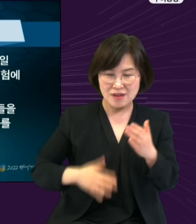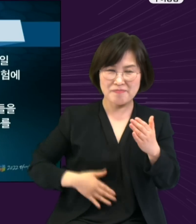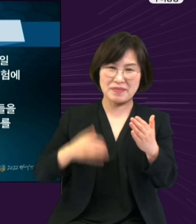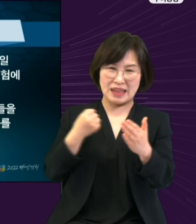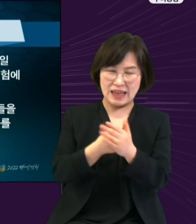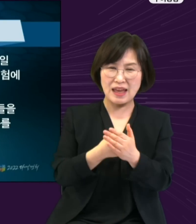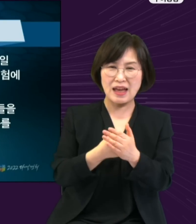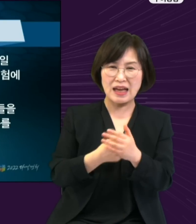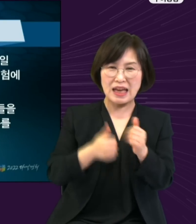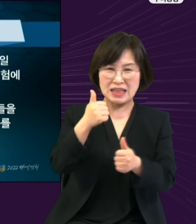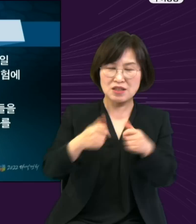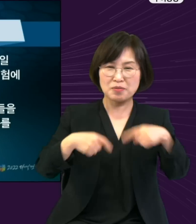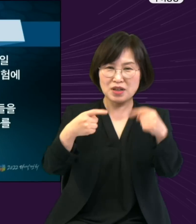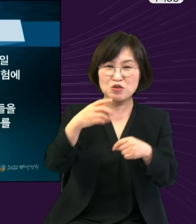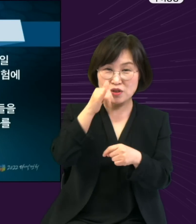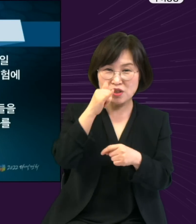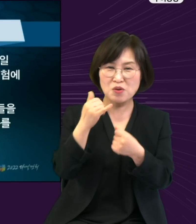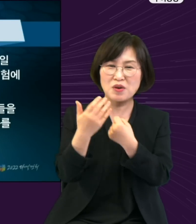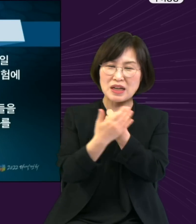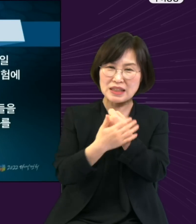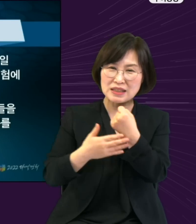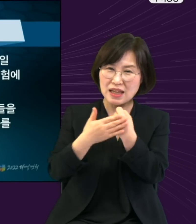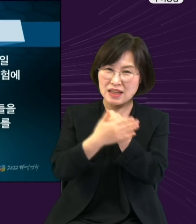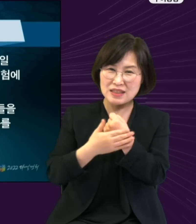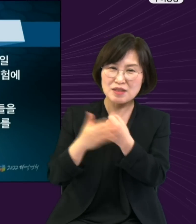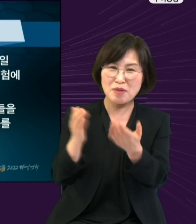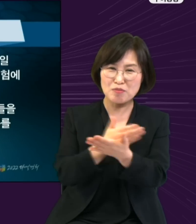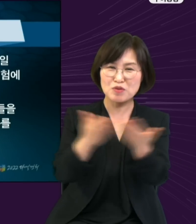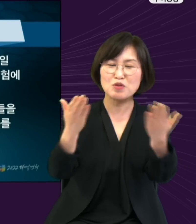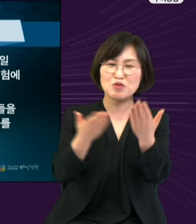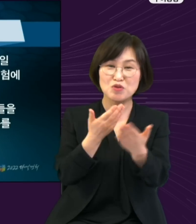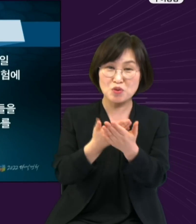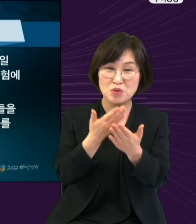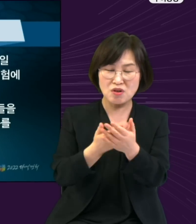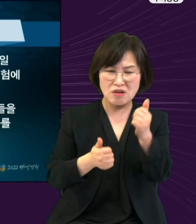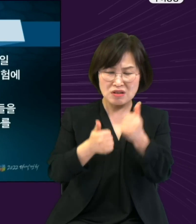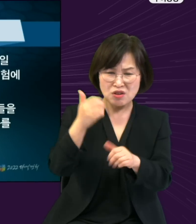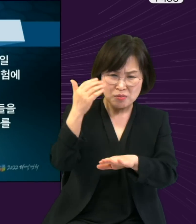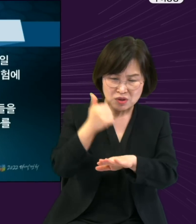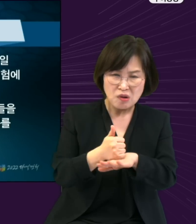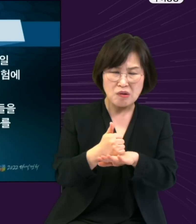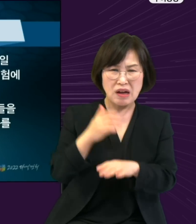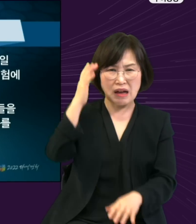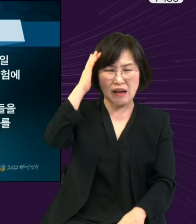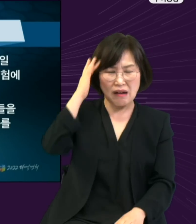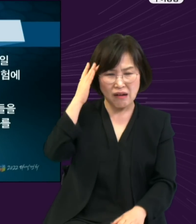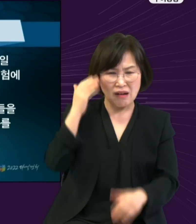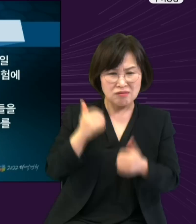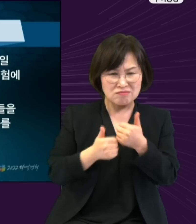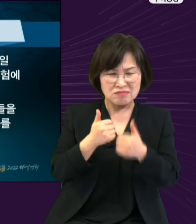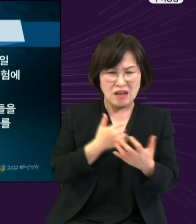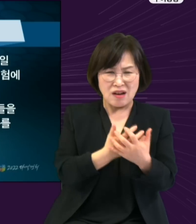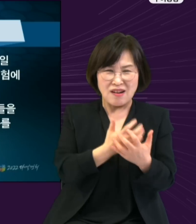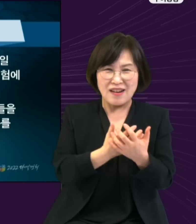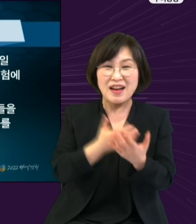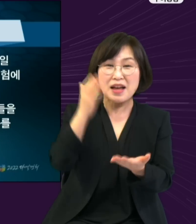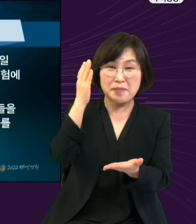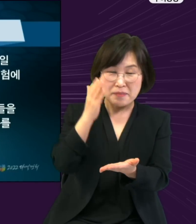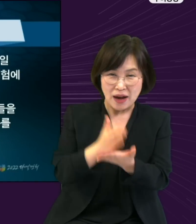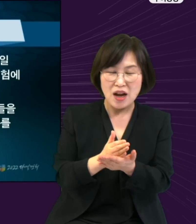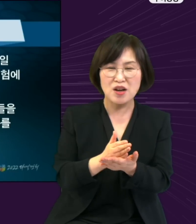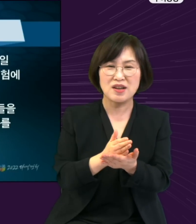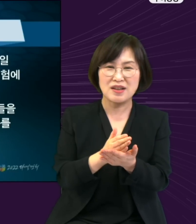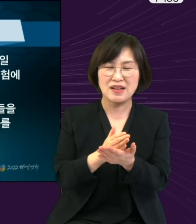임할 수 있도록 은혜를 베풀어 주소서. 시험 결과로 초조해지거나 불안해하지 않도록